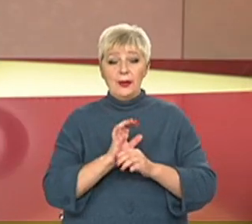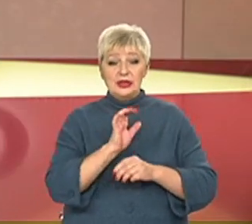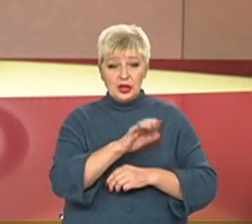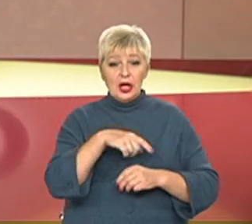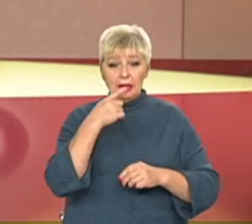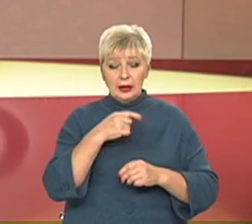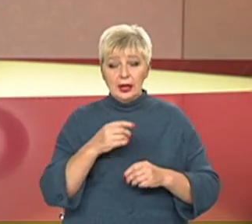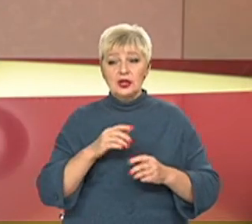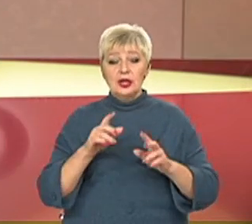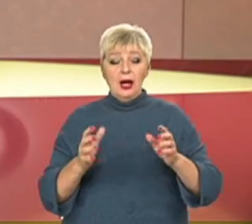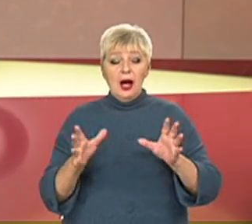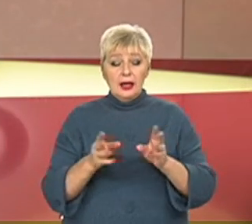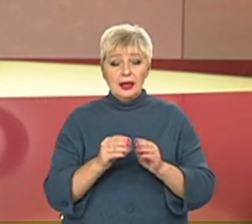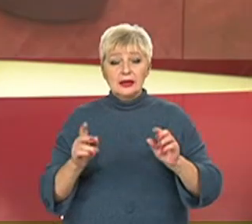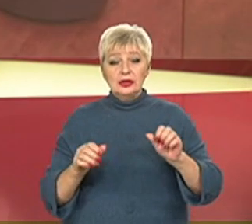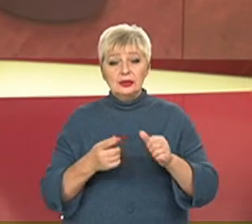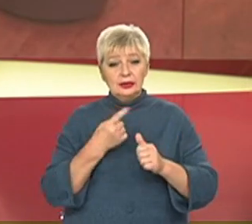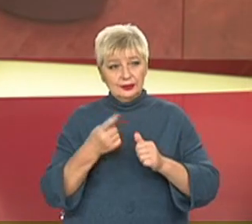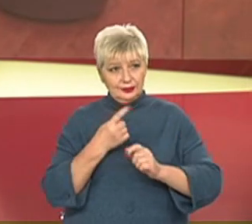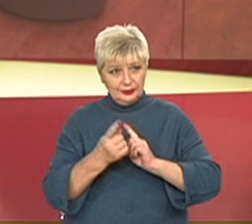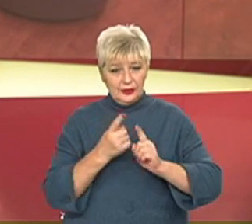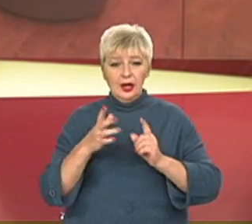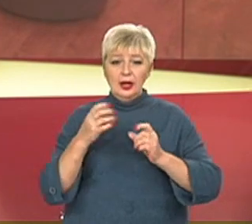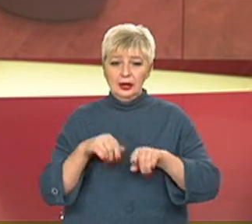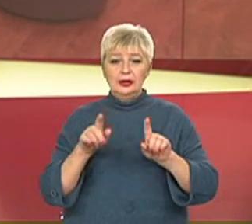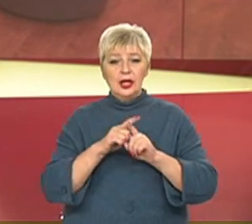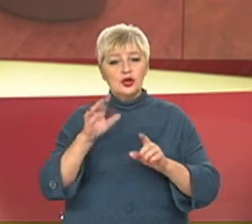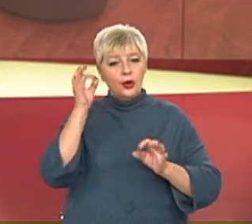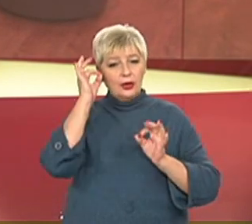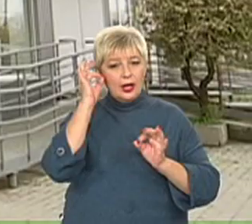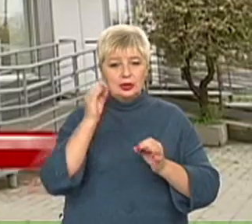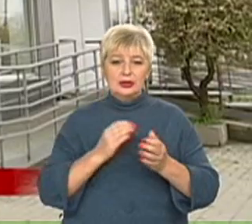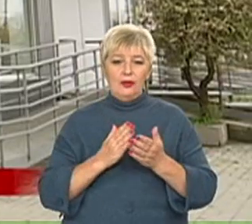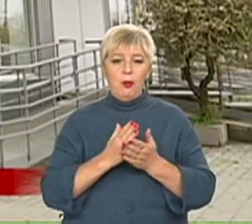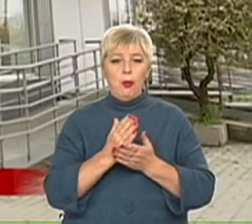зміниться якість послуг та сервісів. Як саме? Деталі в наступному сюжеті.